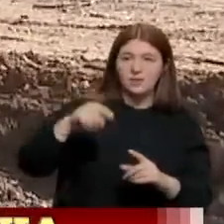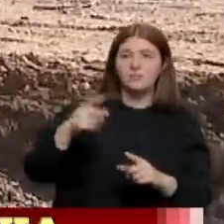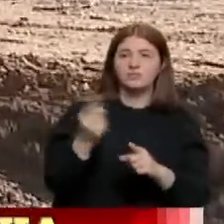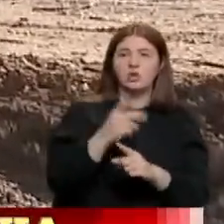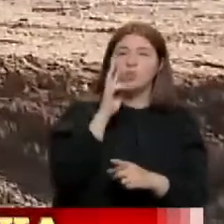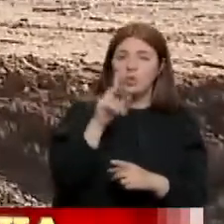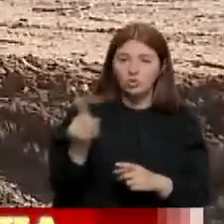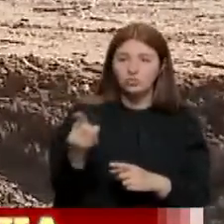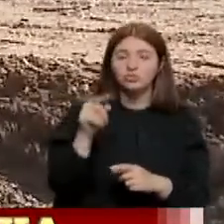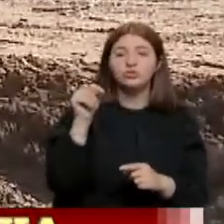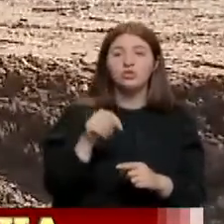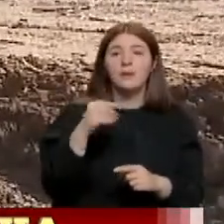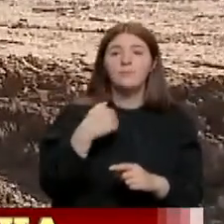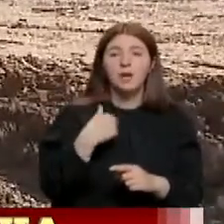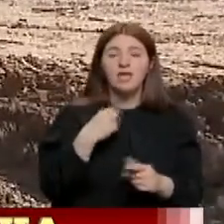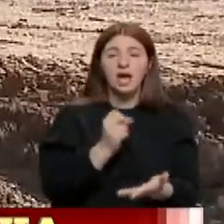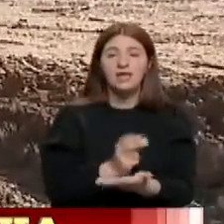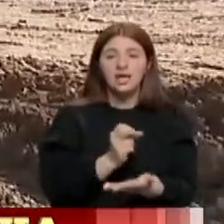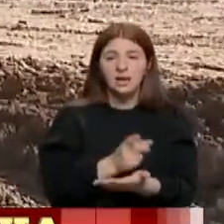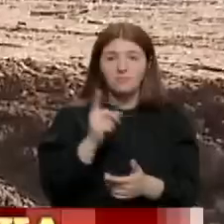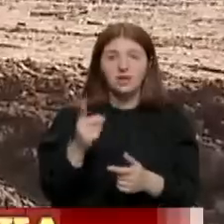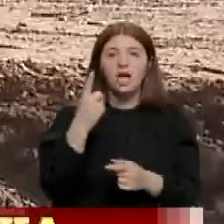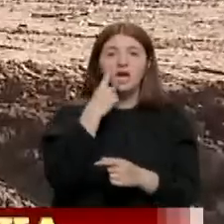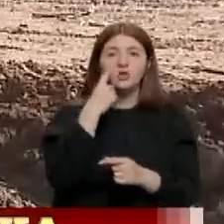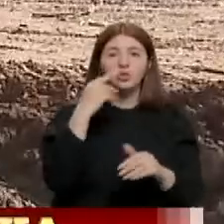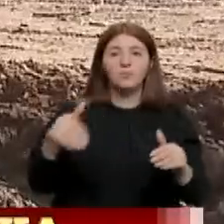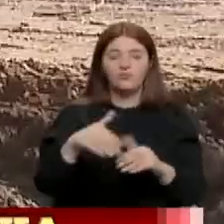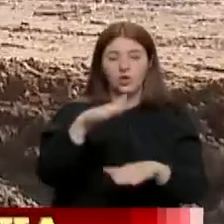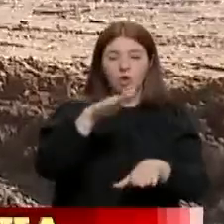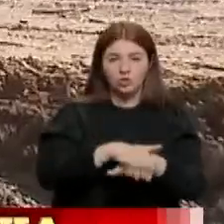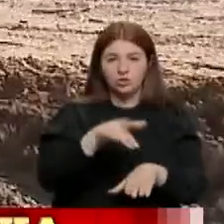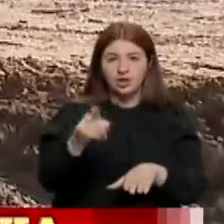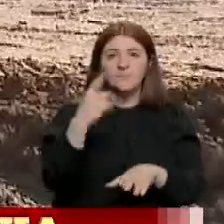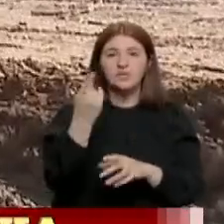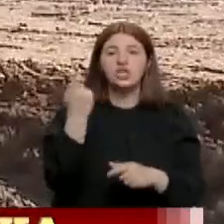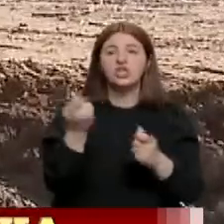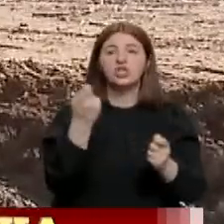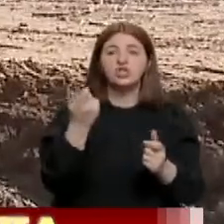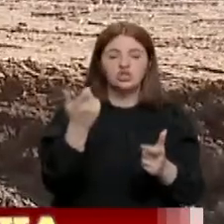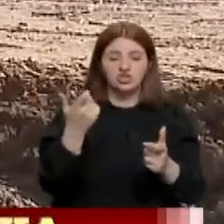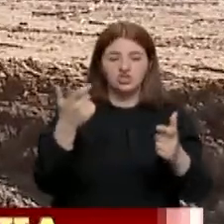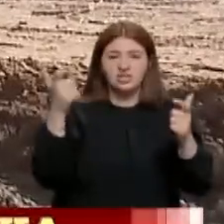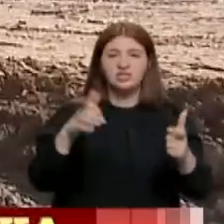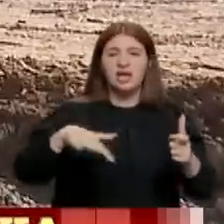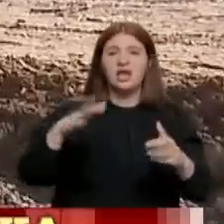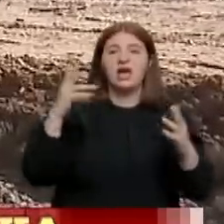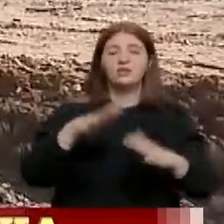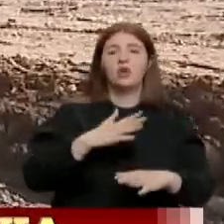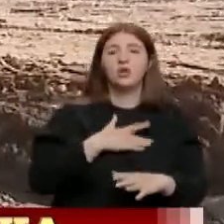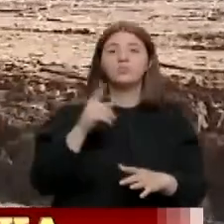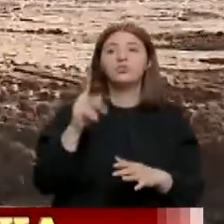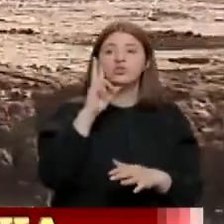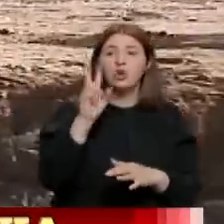makinalarını görüyorsunuz. Şu anda ben Adıyaman'ın Atatürk Bulvarı üzerindeki bir iş hanının enkazının önündeyim ve